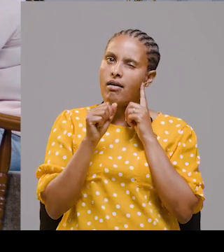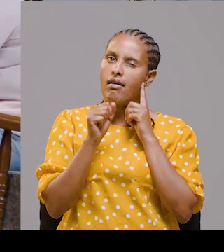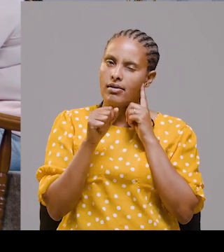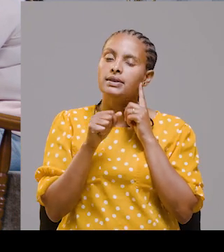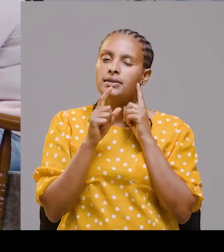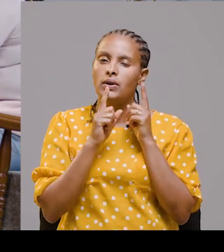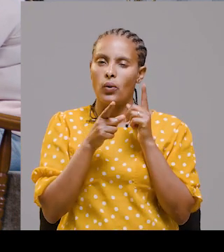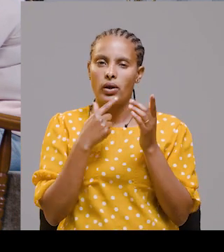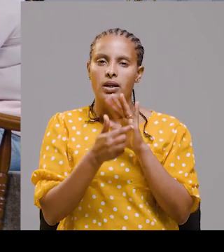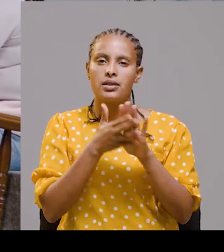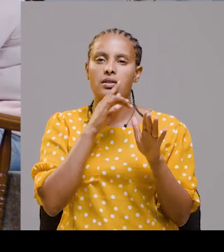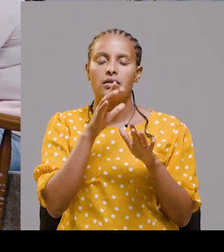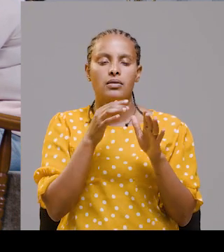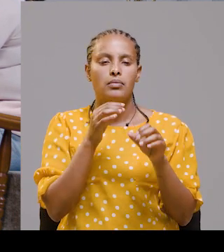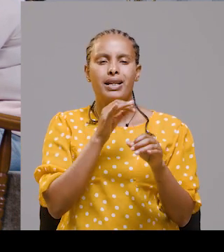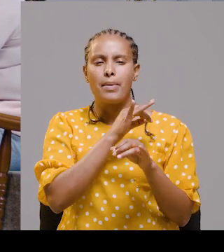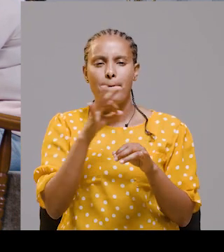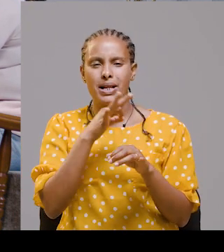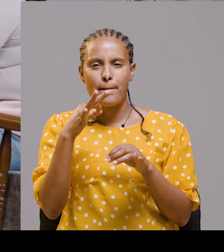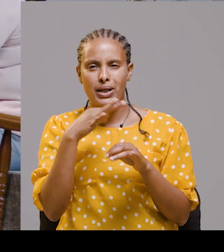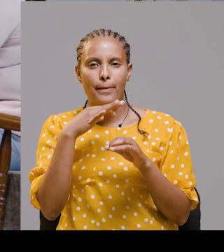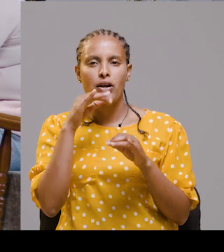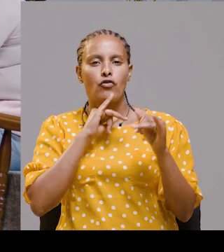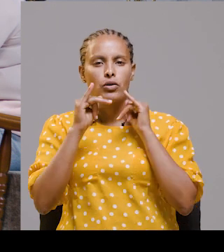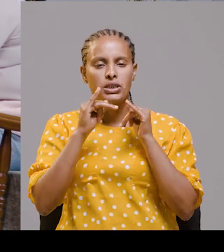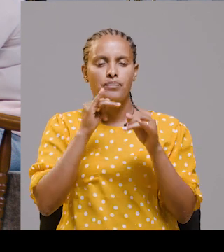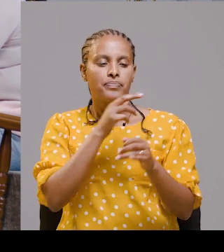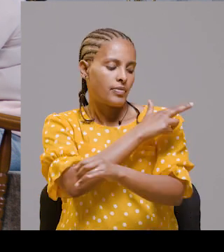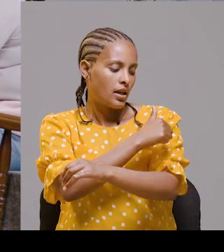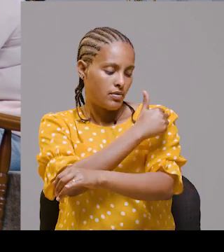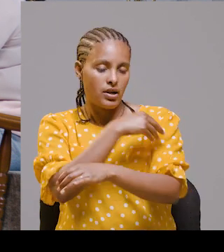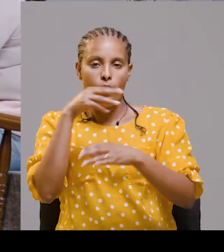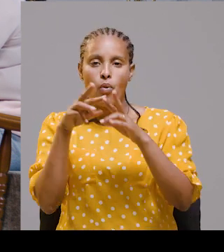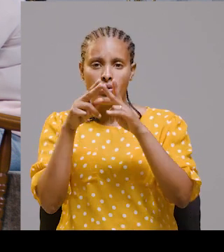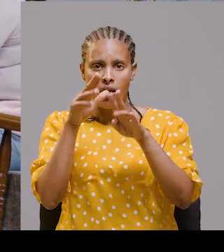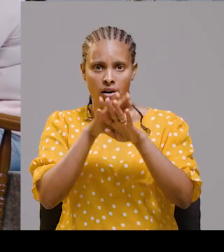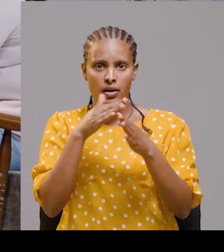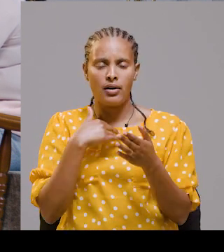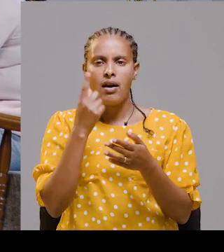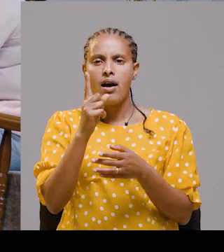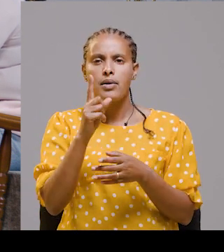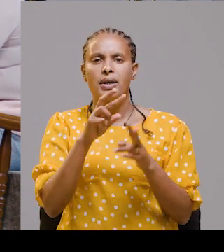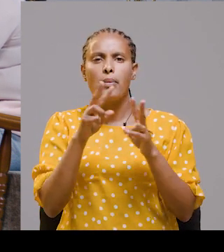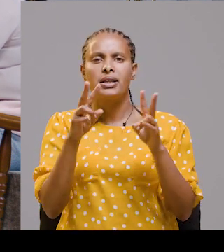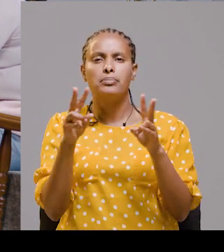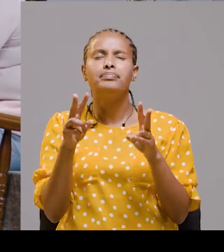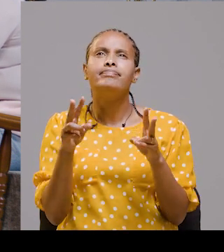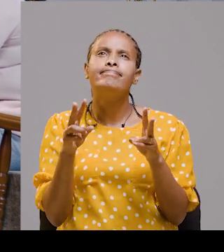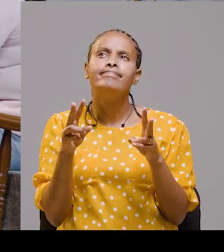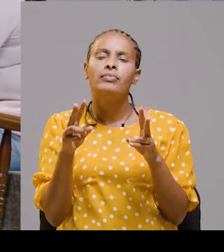ነው ትሮማ ኢንፎርምድ ስንል እነዚህ ቦታዎች ላይ ብቻ አይደለም ህክምና ቦታ ላይ ህክምና ቦታ ላይ አንድ በጣም